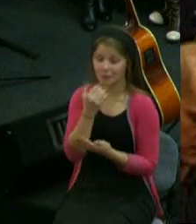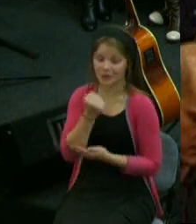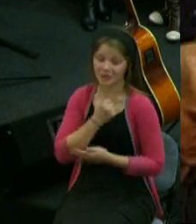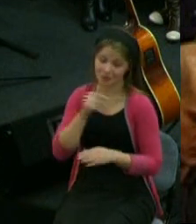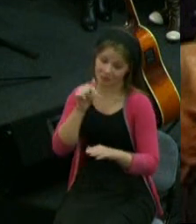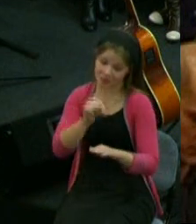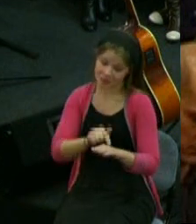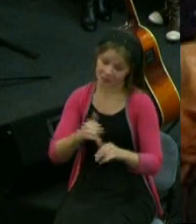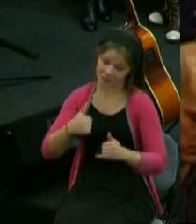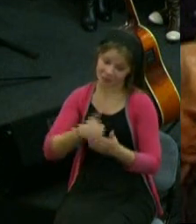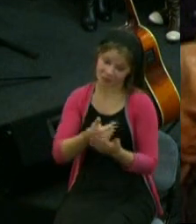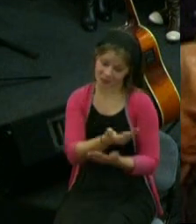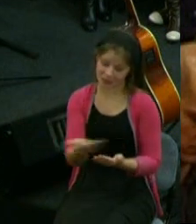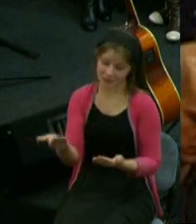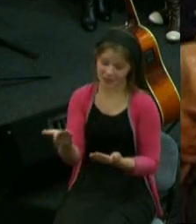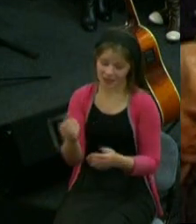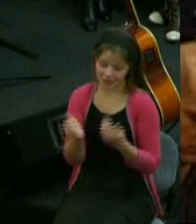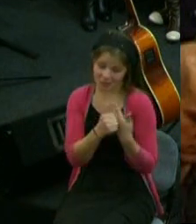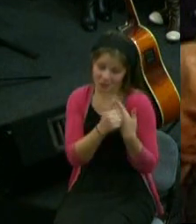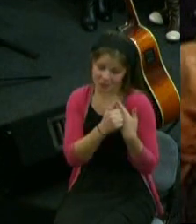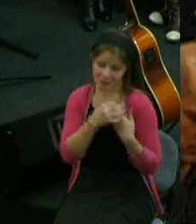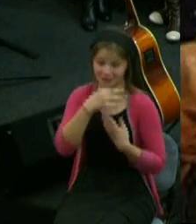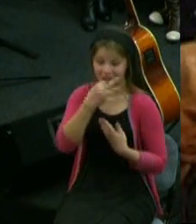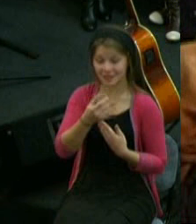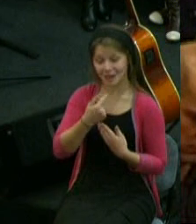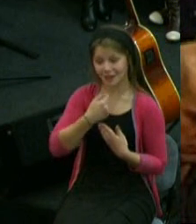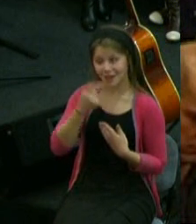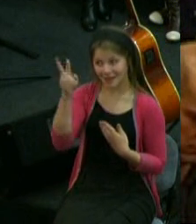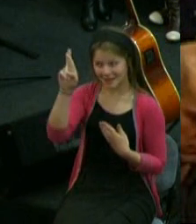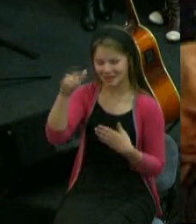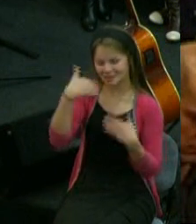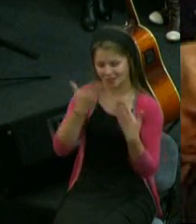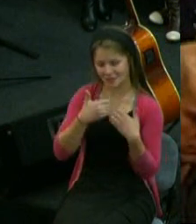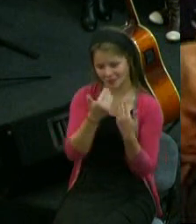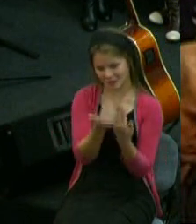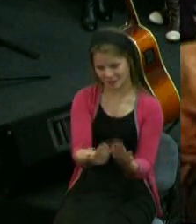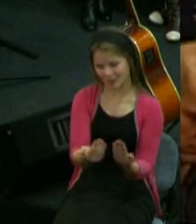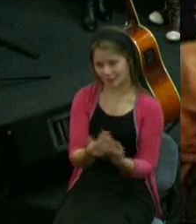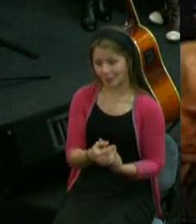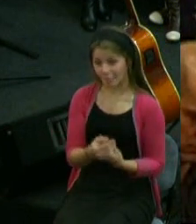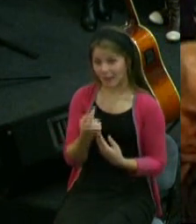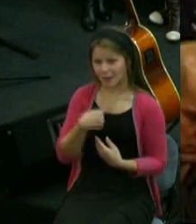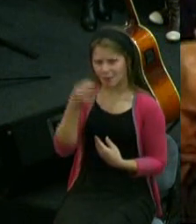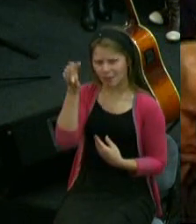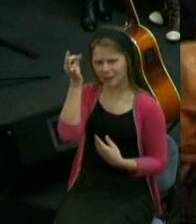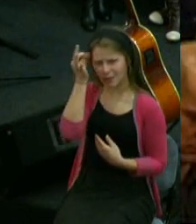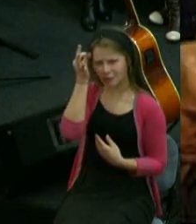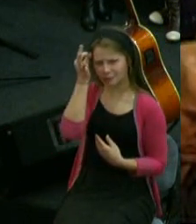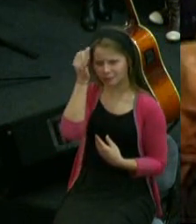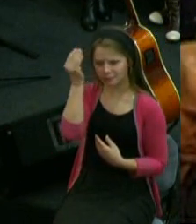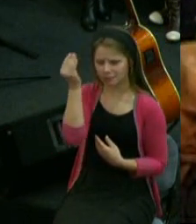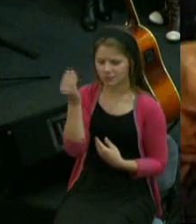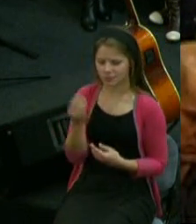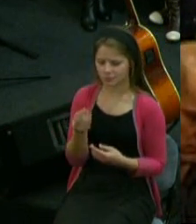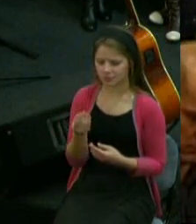до нас, постукався до нашого серця. Він сказав, я люблю тебе. Брати і сестри, я пам'ятаю цей день в моєму житті. На все своє